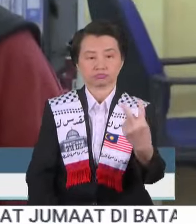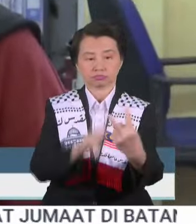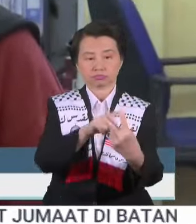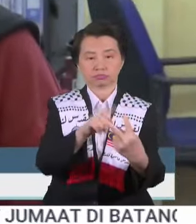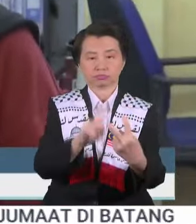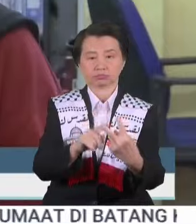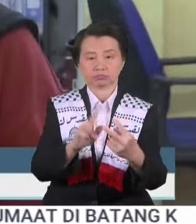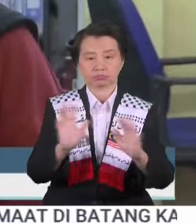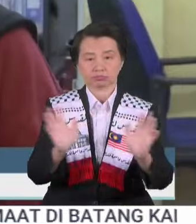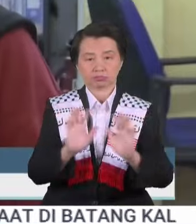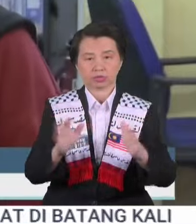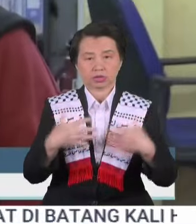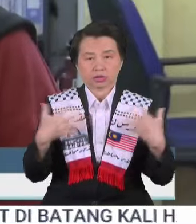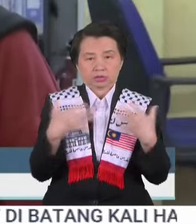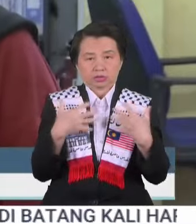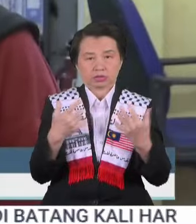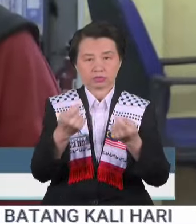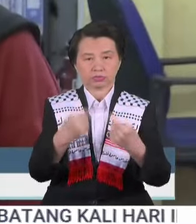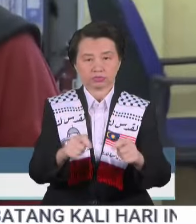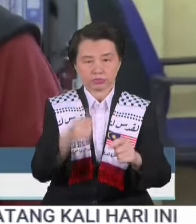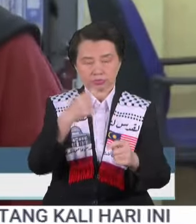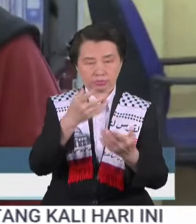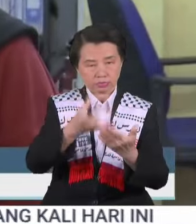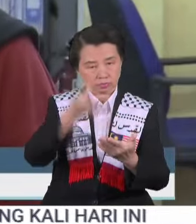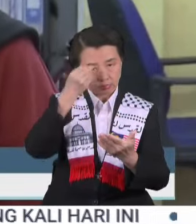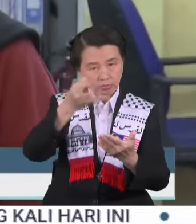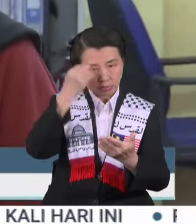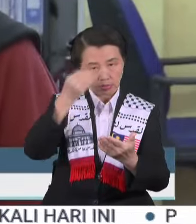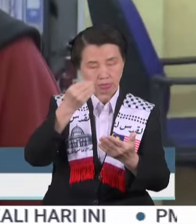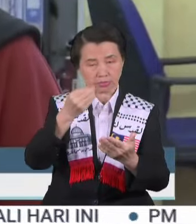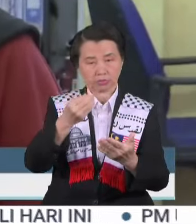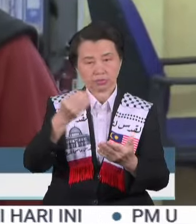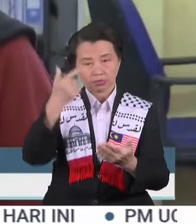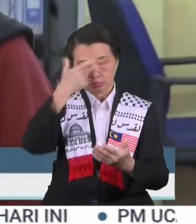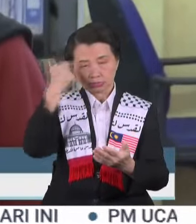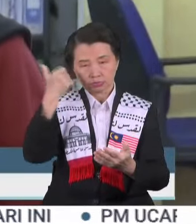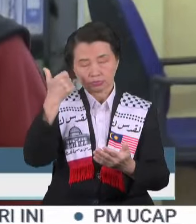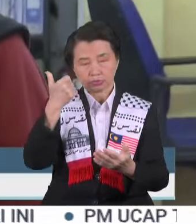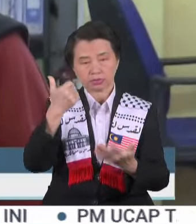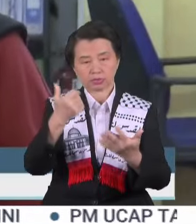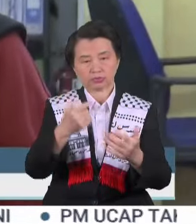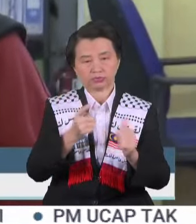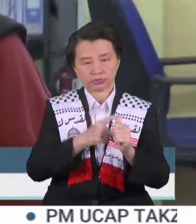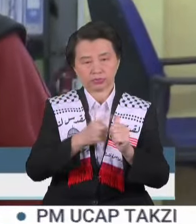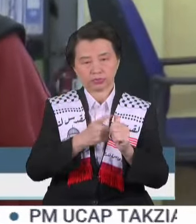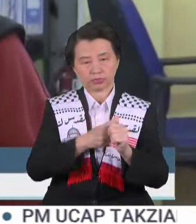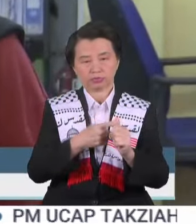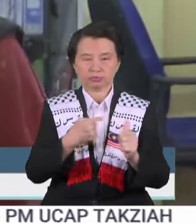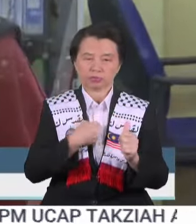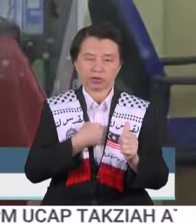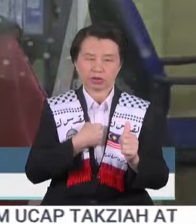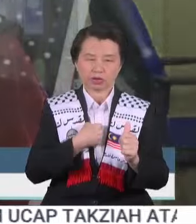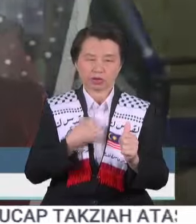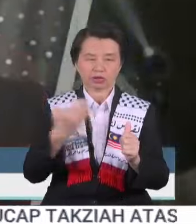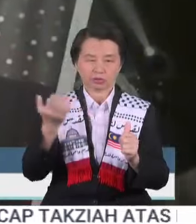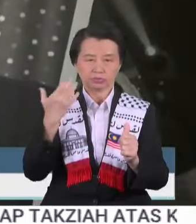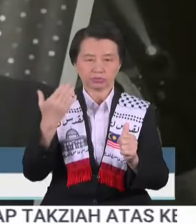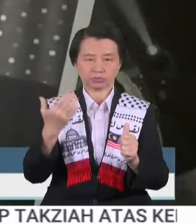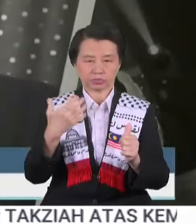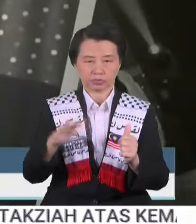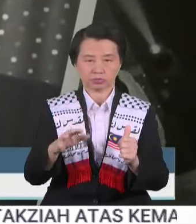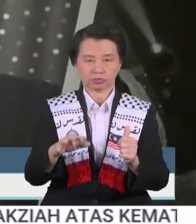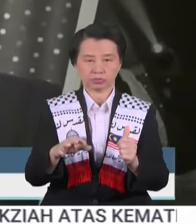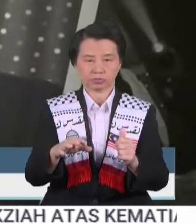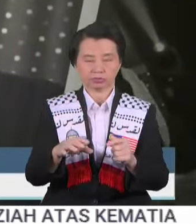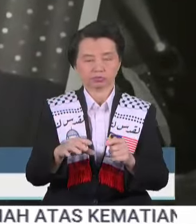takut untuk mencoba belajar benda yang baru. Sebab mula-mula saya pun dulu fikir kemahiran